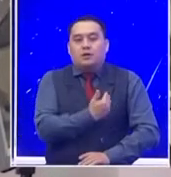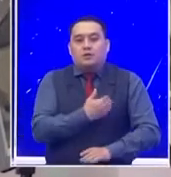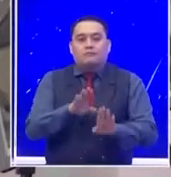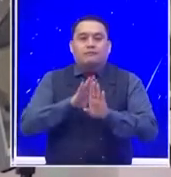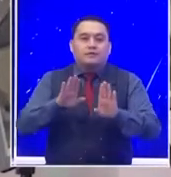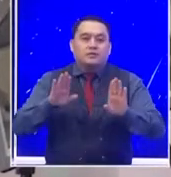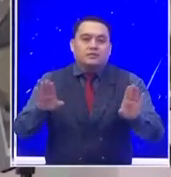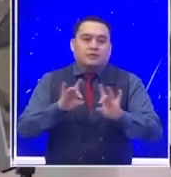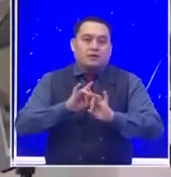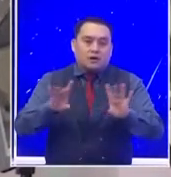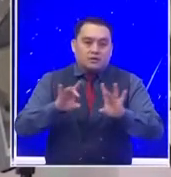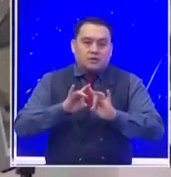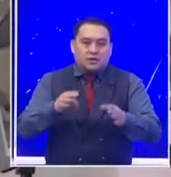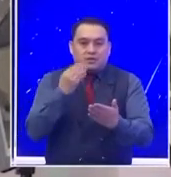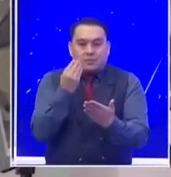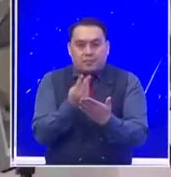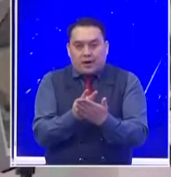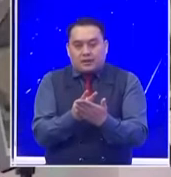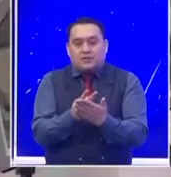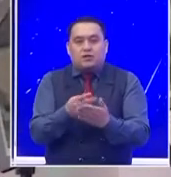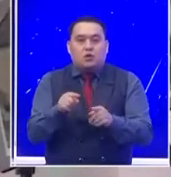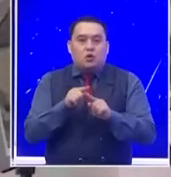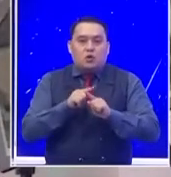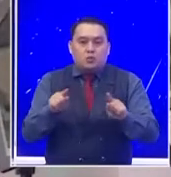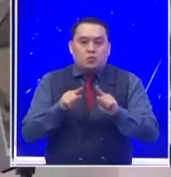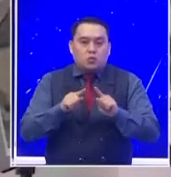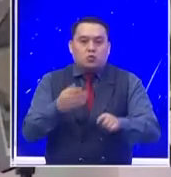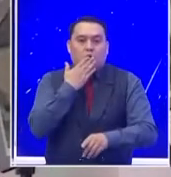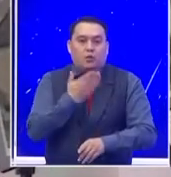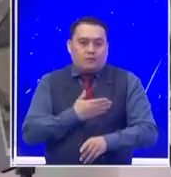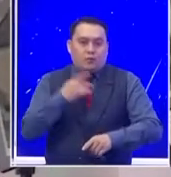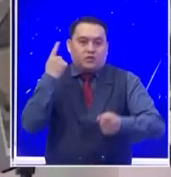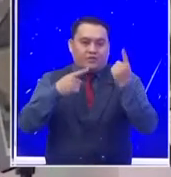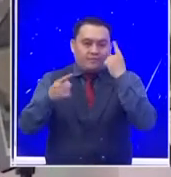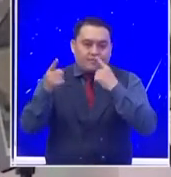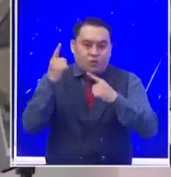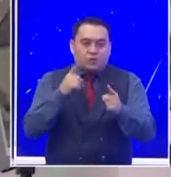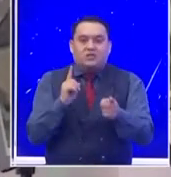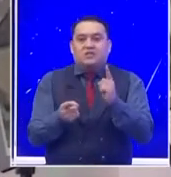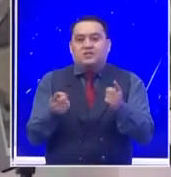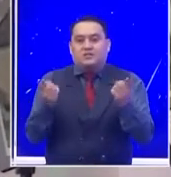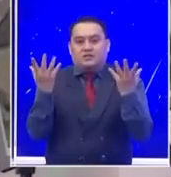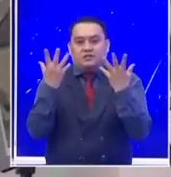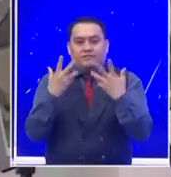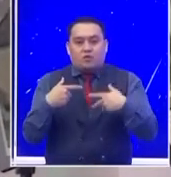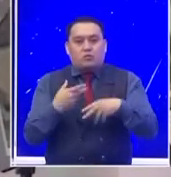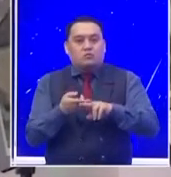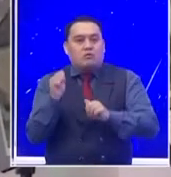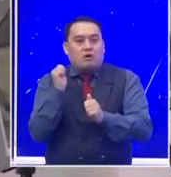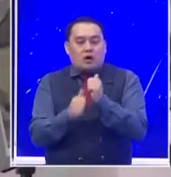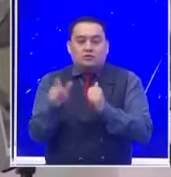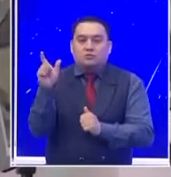выставки донести до молодежи ценности искусства и пробудить любовь к творчеству картины действительно завораживают каждую из них